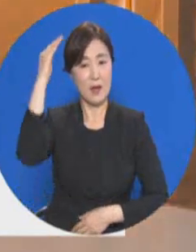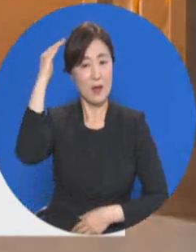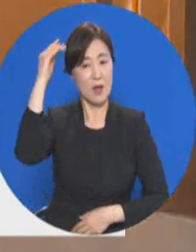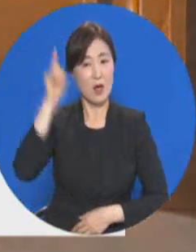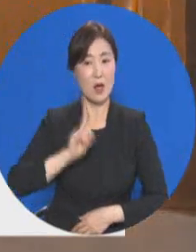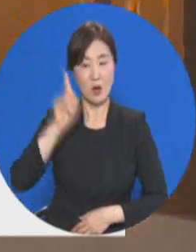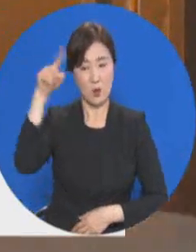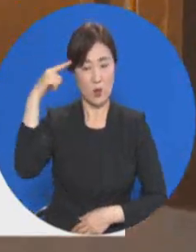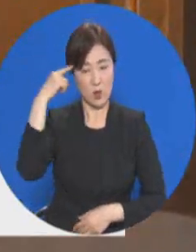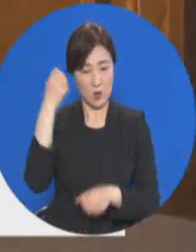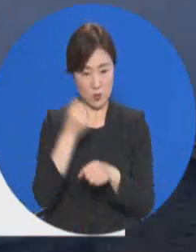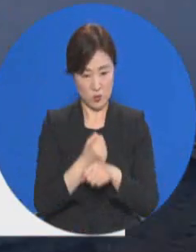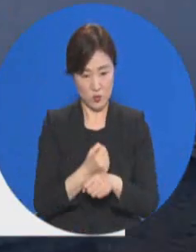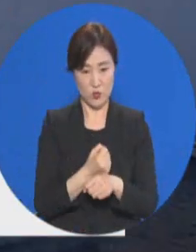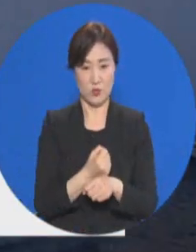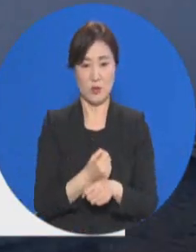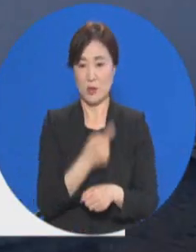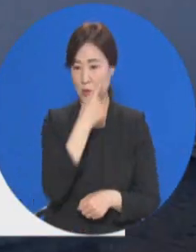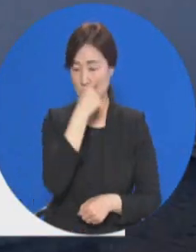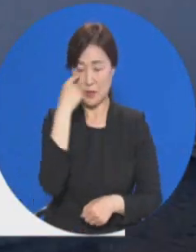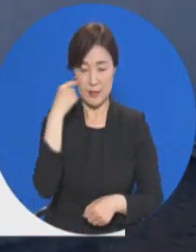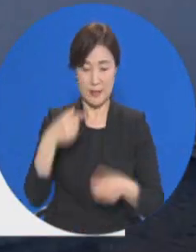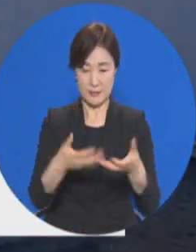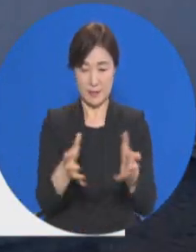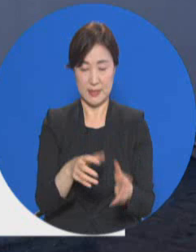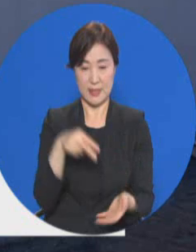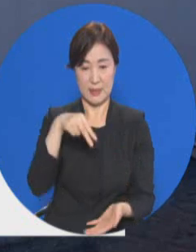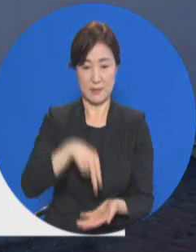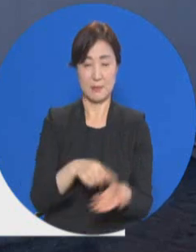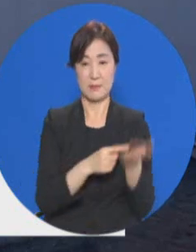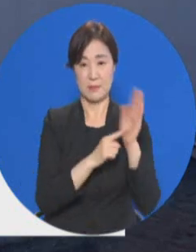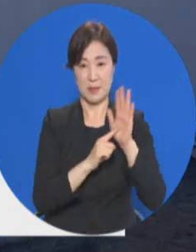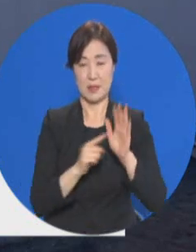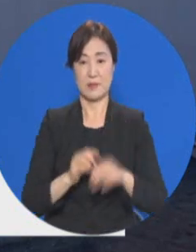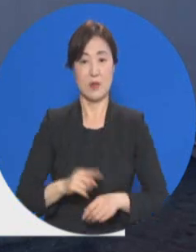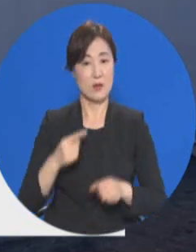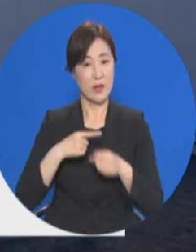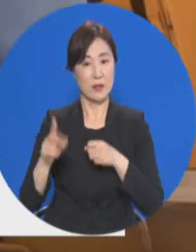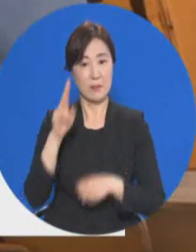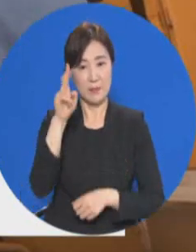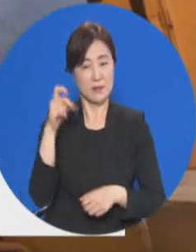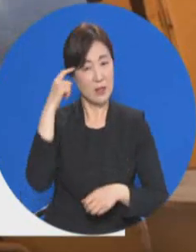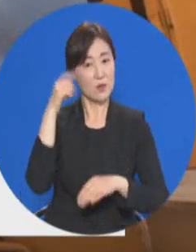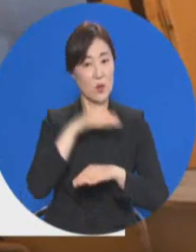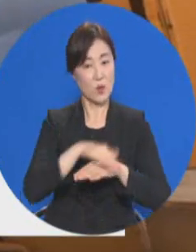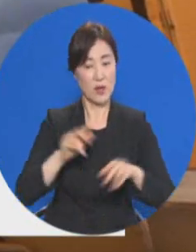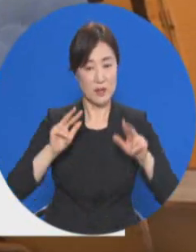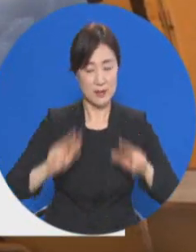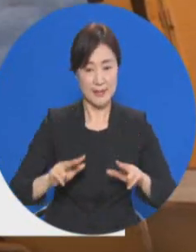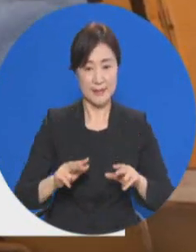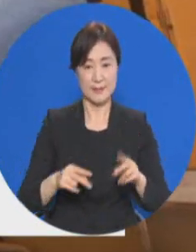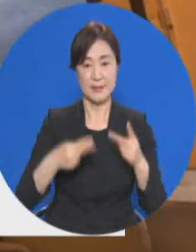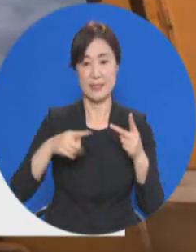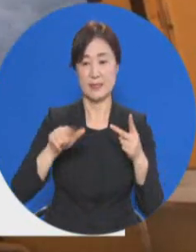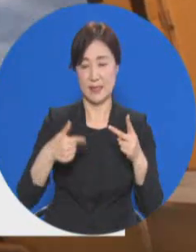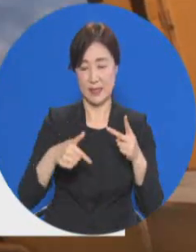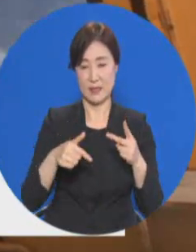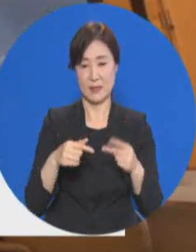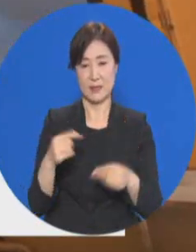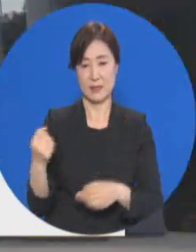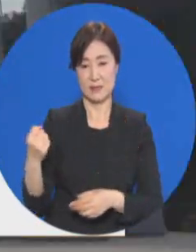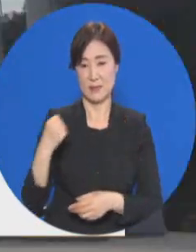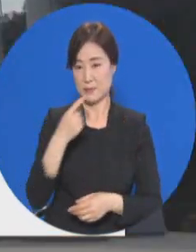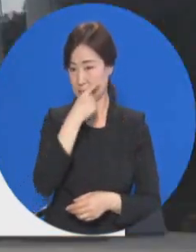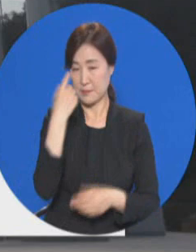한국항공우주연구원 조상현 발사체 보증팀장은 내년 2월 발사 예정인 누리호가 현재 2단 성능을 입증하고 1,